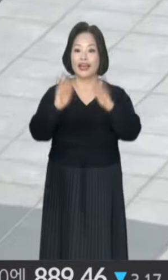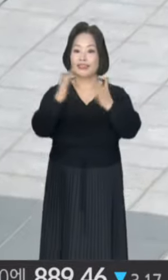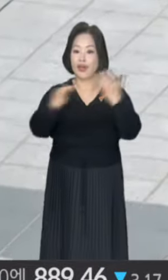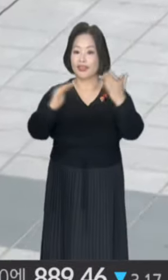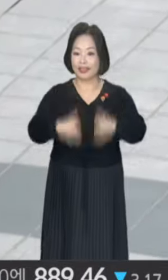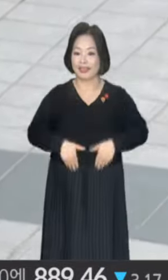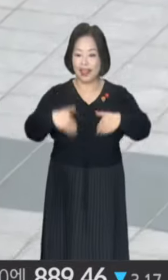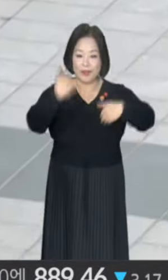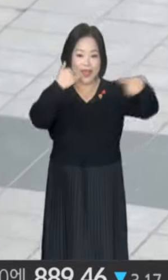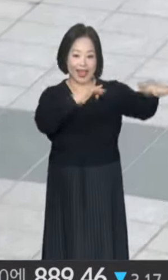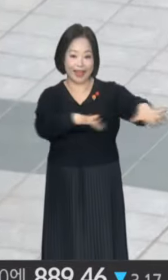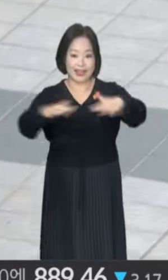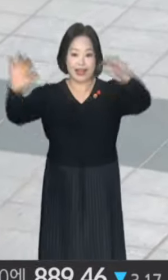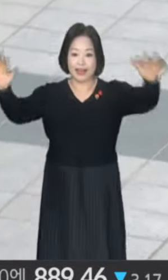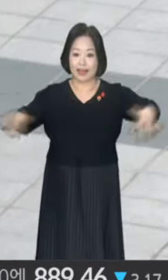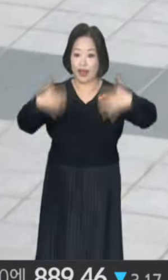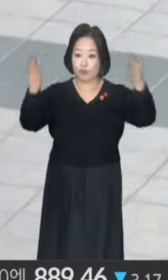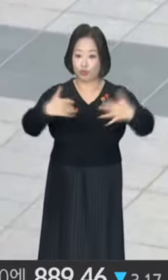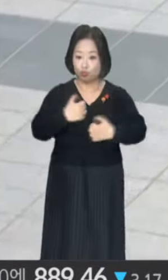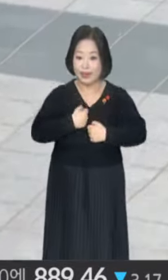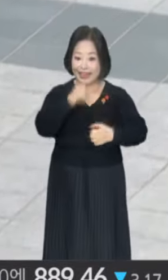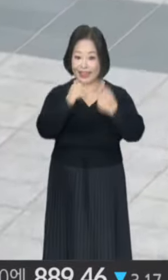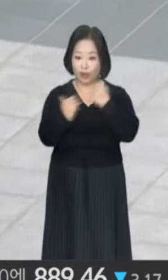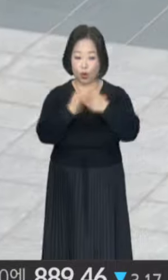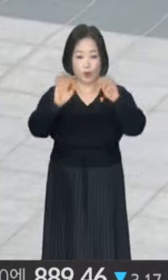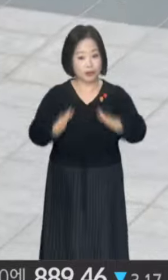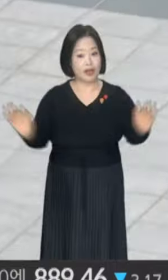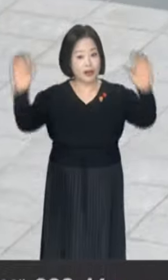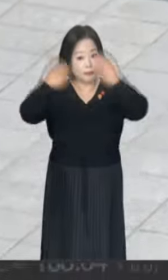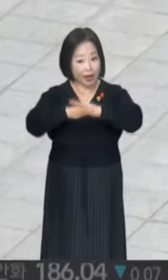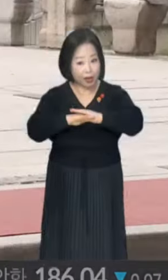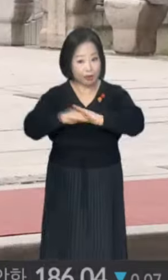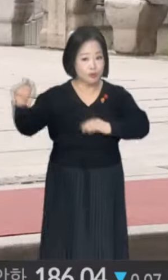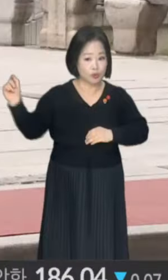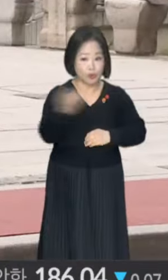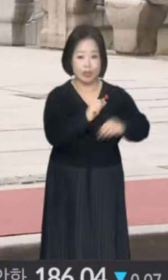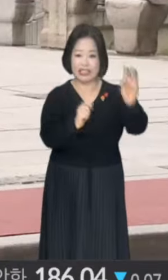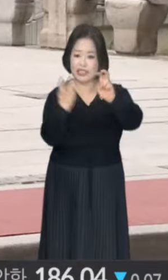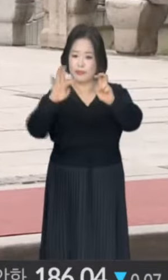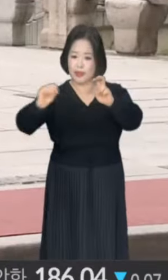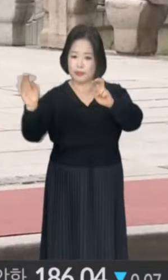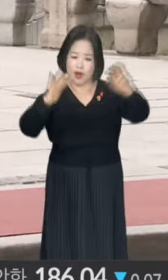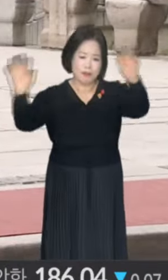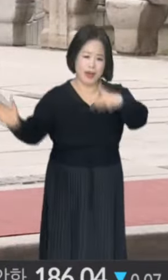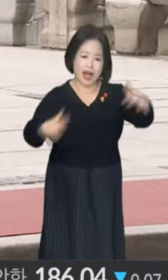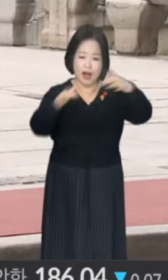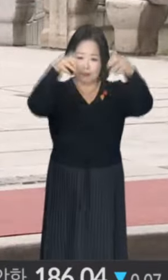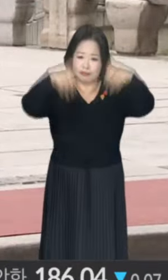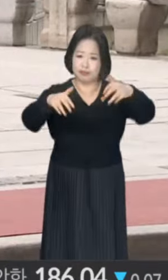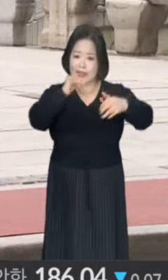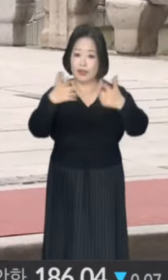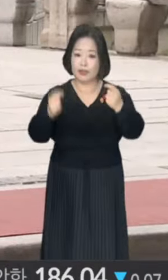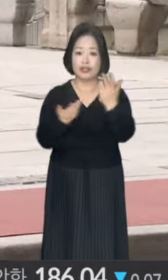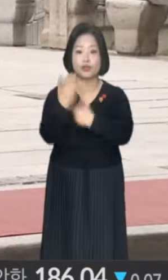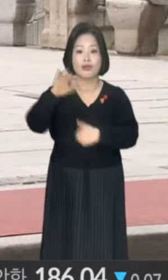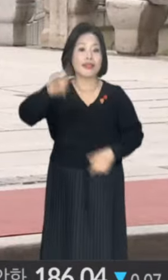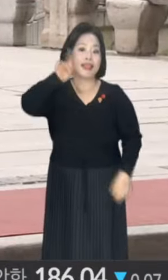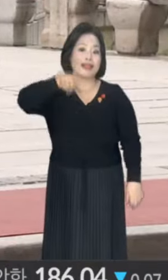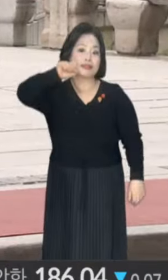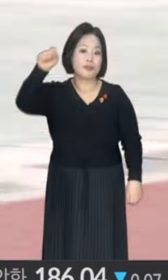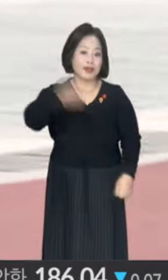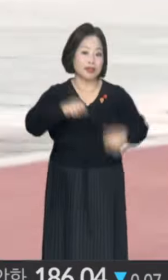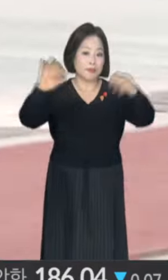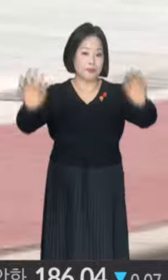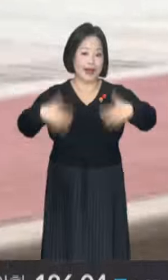전남 해안에는 강풍주의보가 내려진 가운데 오늘 밤까지 초속 20m가 넘는 돌풍이 불겠고요. 제주는 내일 새벽까지도 강한